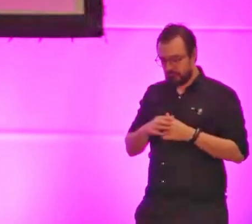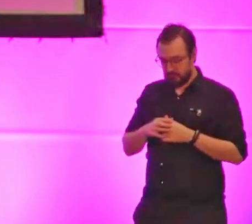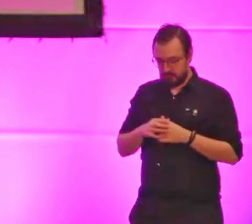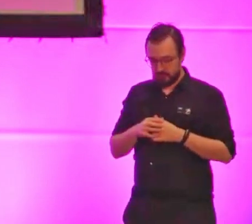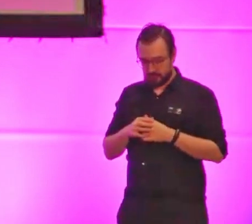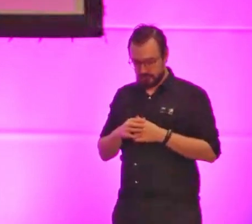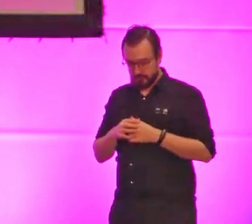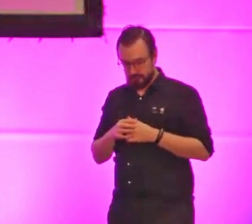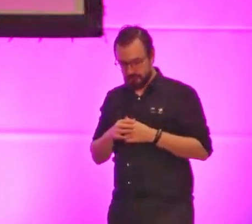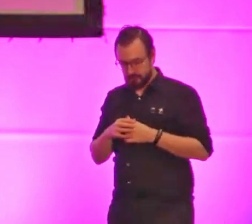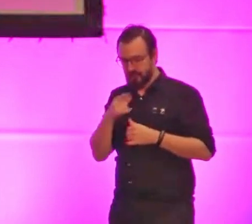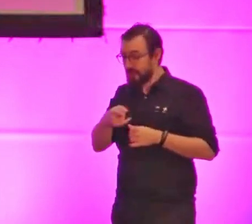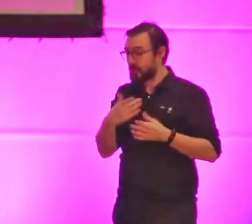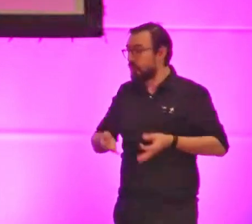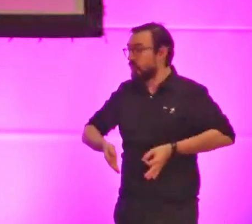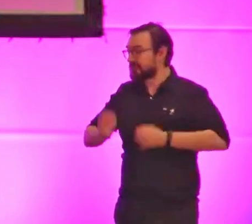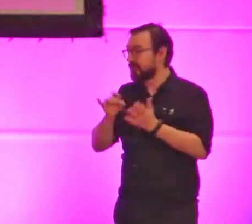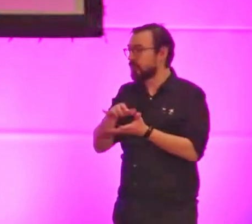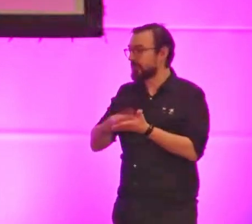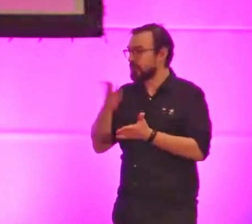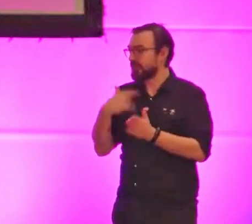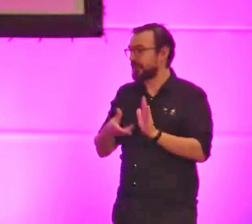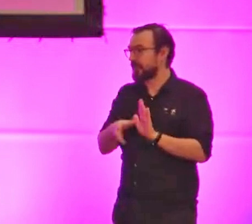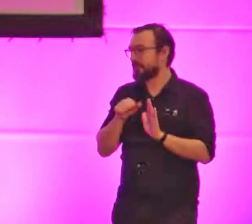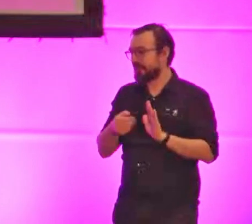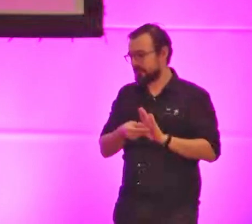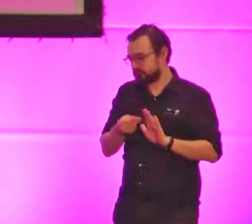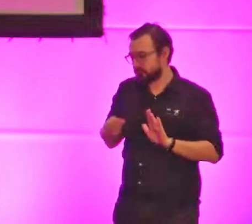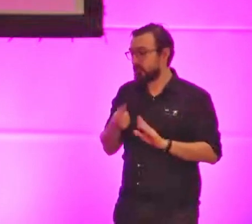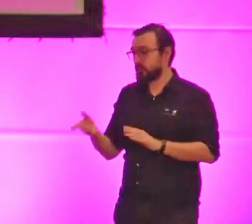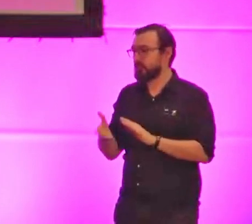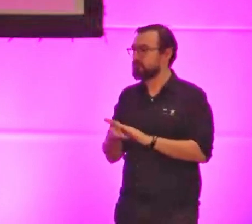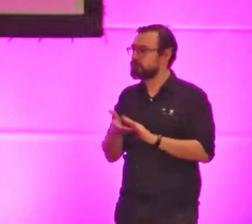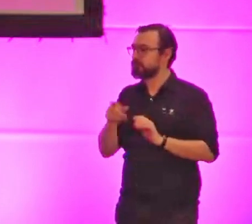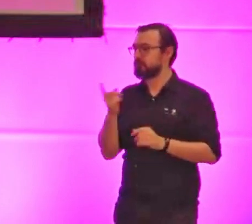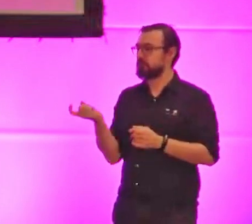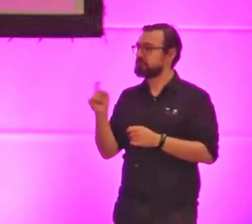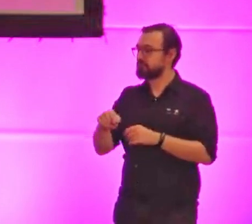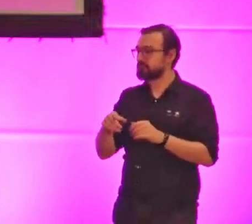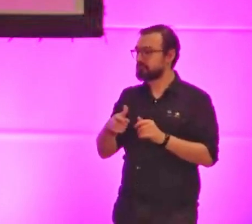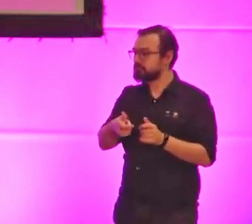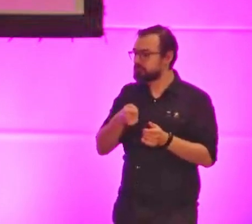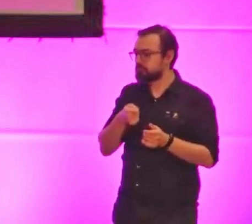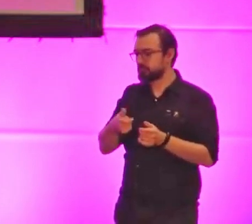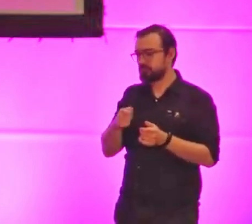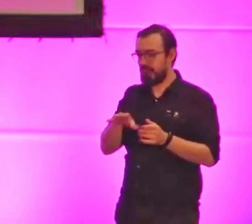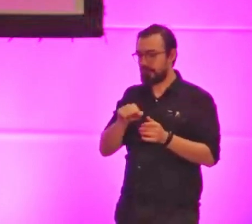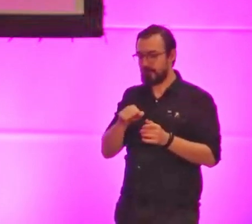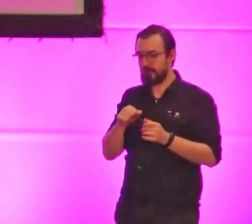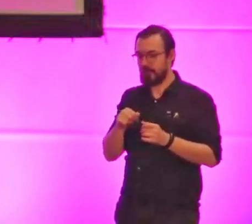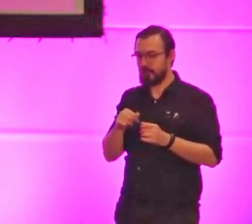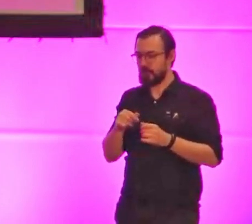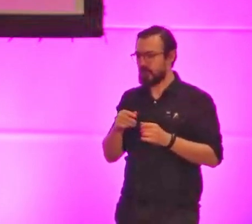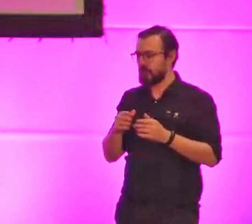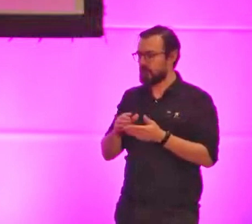Det var ju officiella dokument som man kunde få ut. Och de drog ut, de kom dit och de drog ut alltså